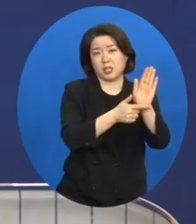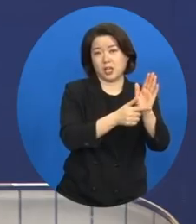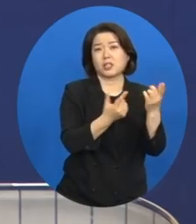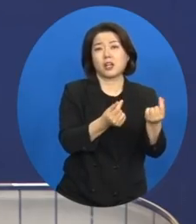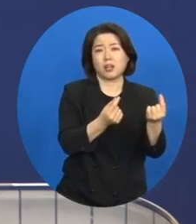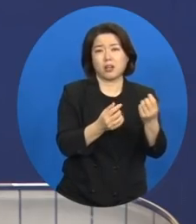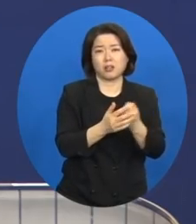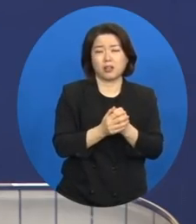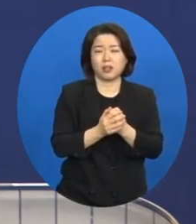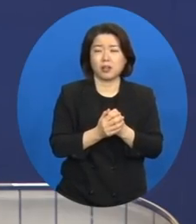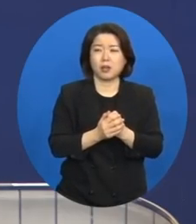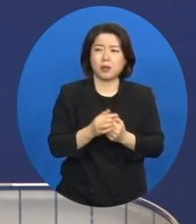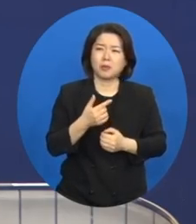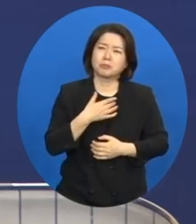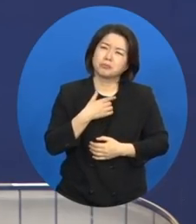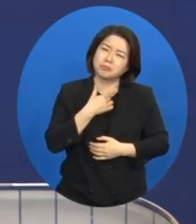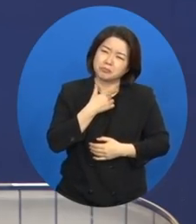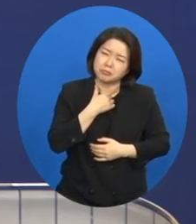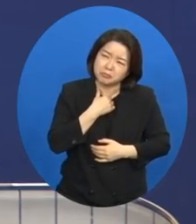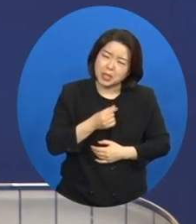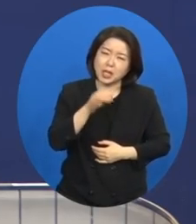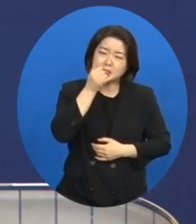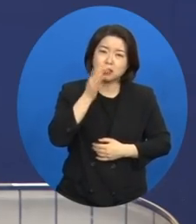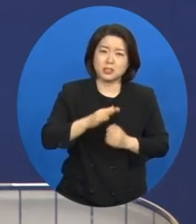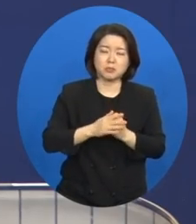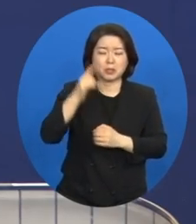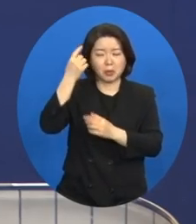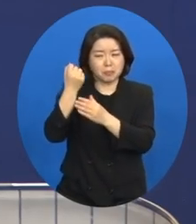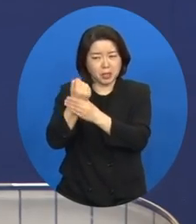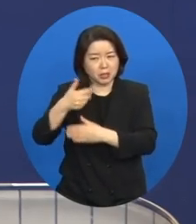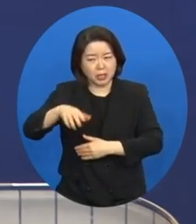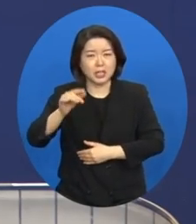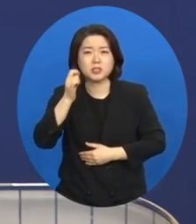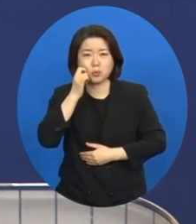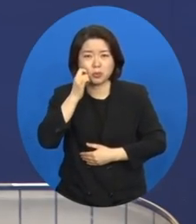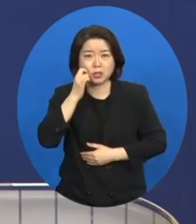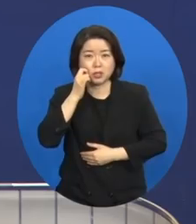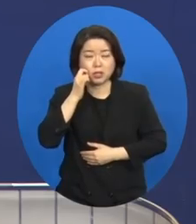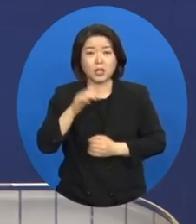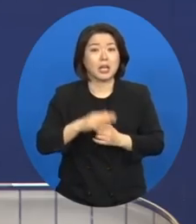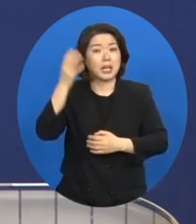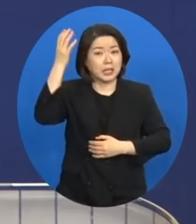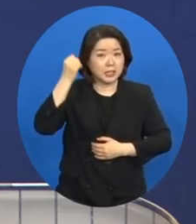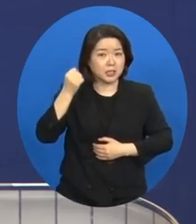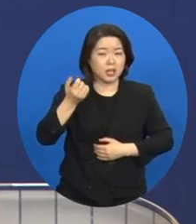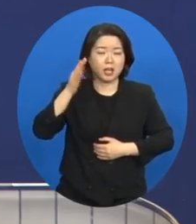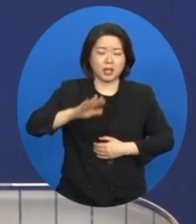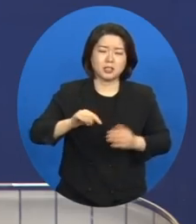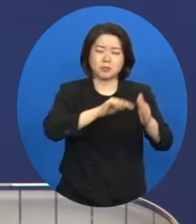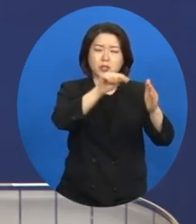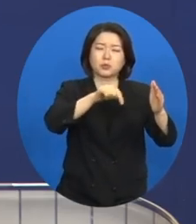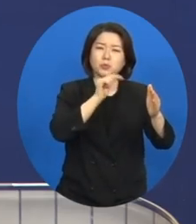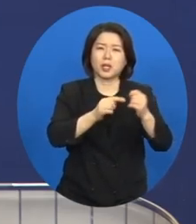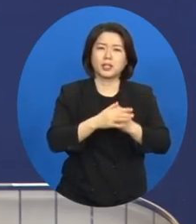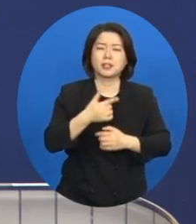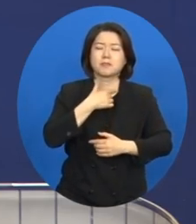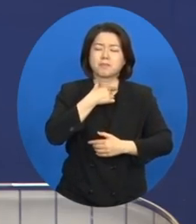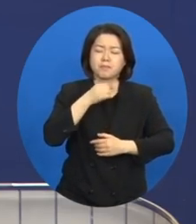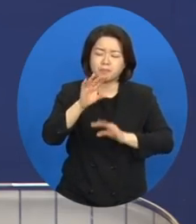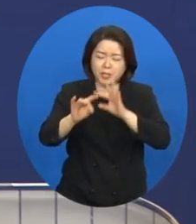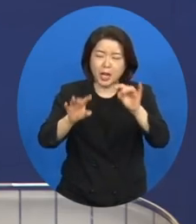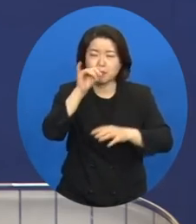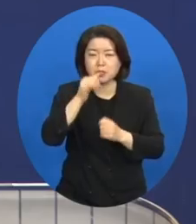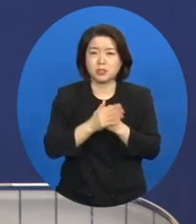거예요. 결망은 있었지만 그런 어떤 편견 때문에 나아가지 못한, 기억하십시오. 그들 안에 영원한 갈망이 사실 있다는 거, 나에게